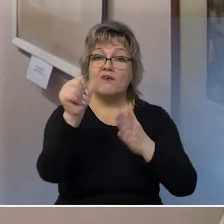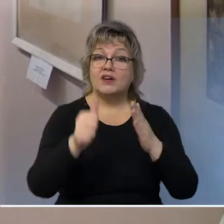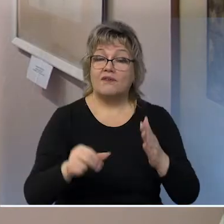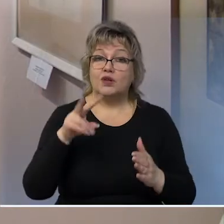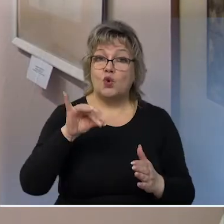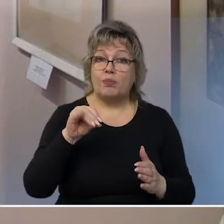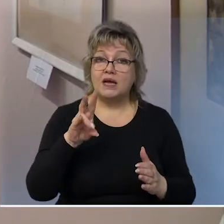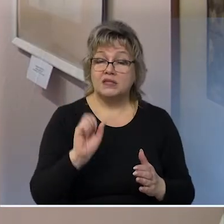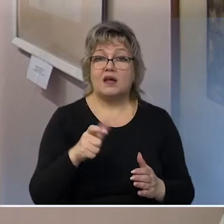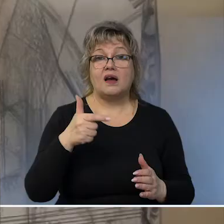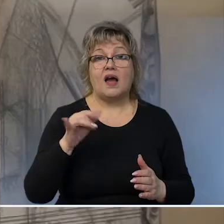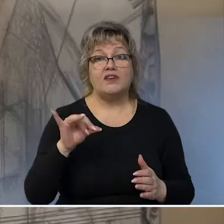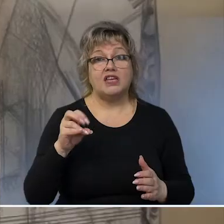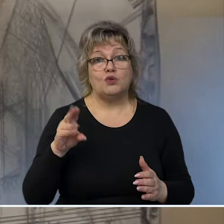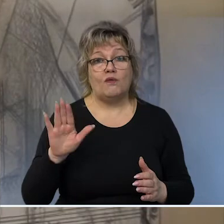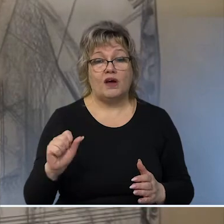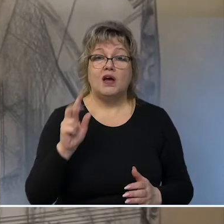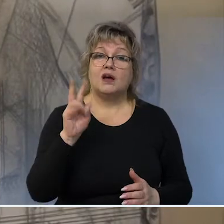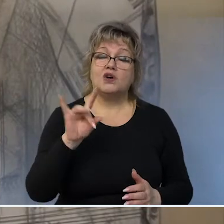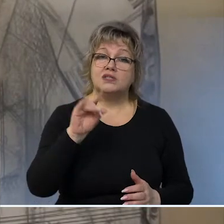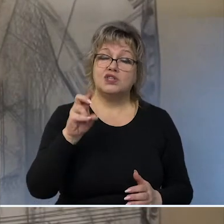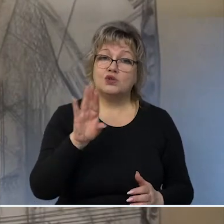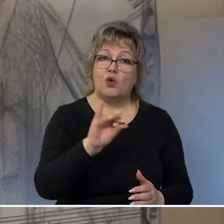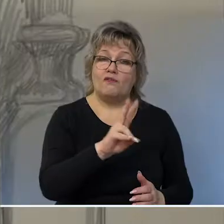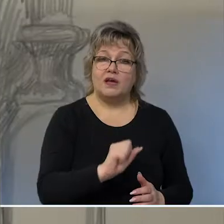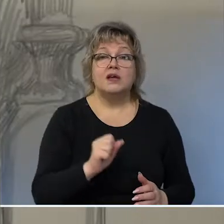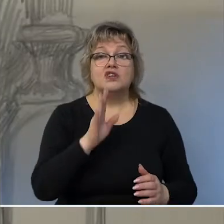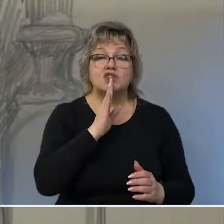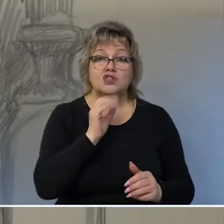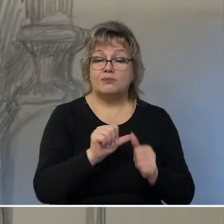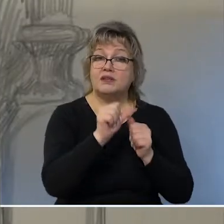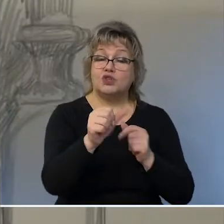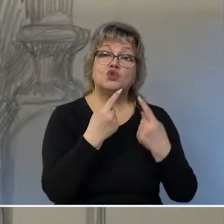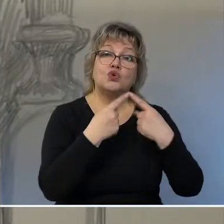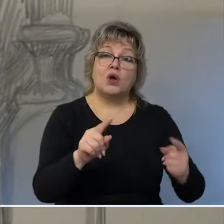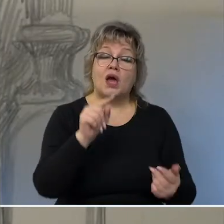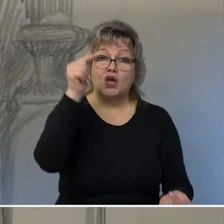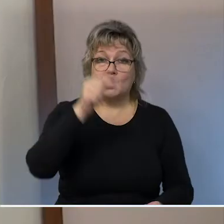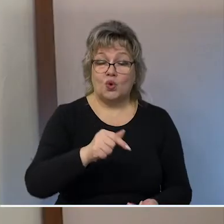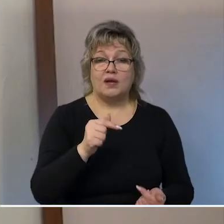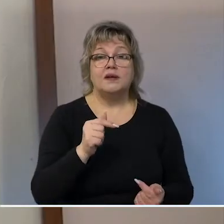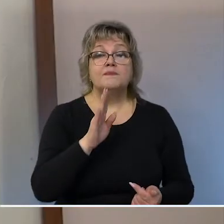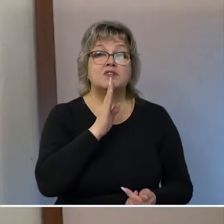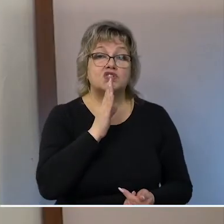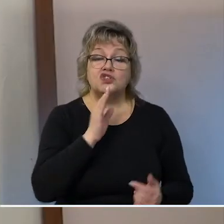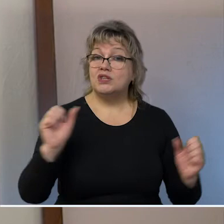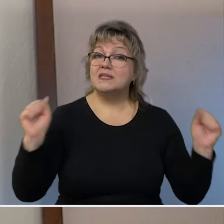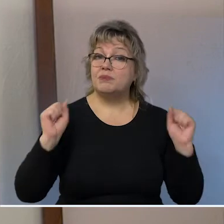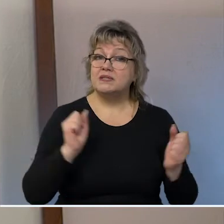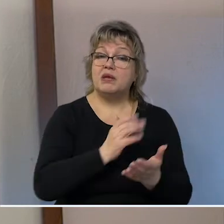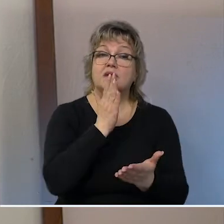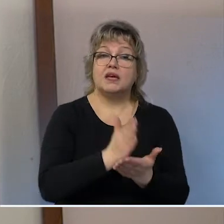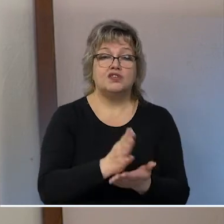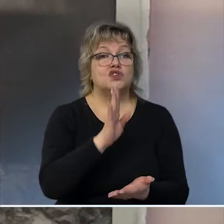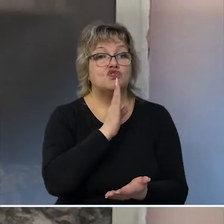графике Андрея Лопатина, Нины Гавриловой, Анатолия Козлова, Дмитрия Жилинского женщинам отведена другая роль.